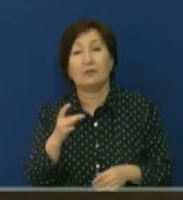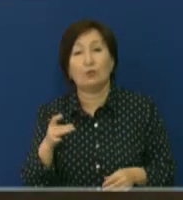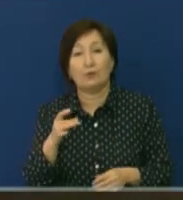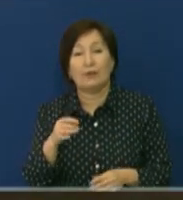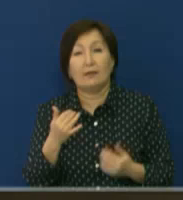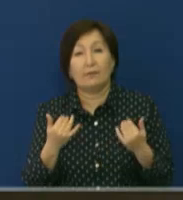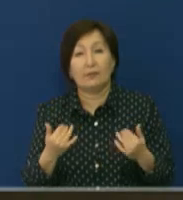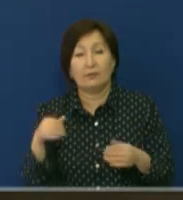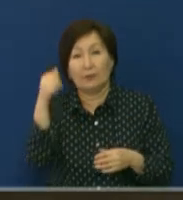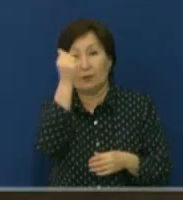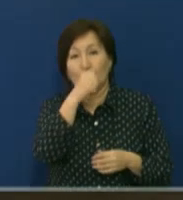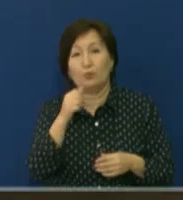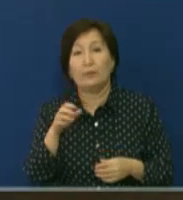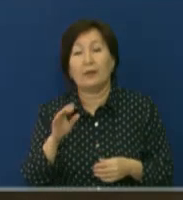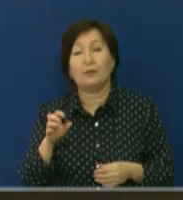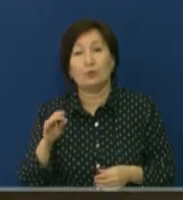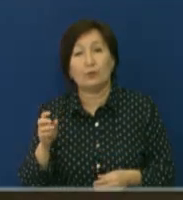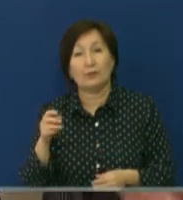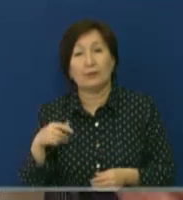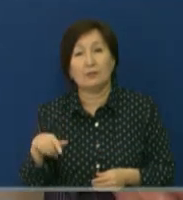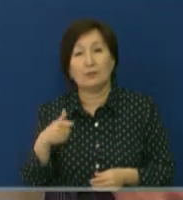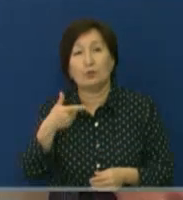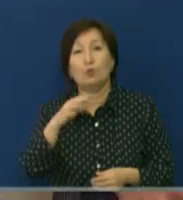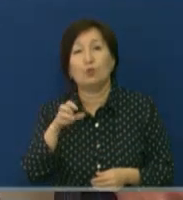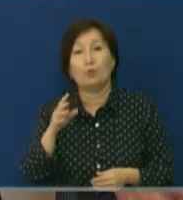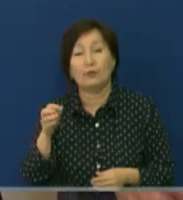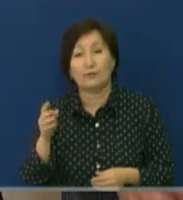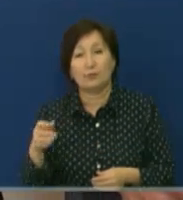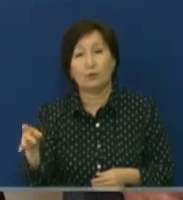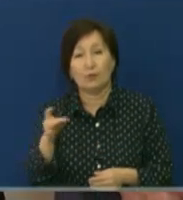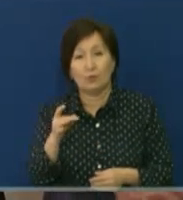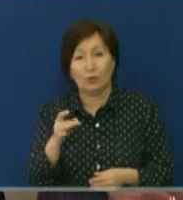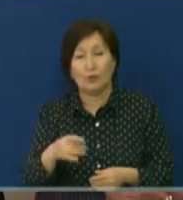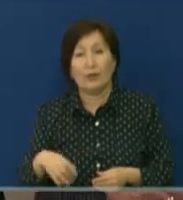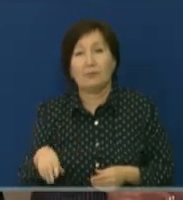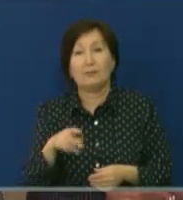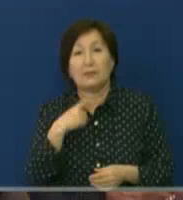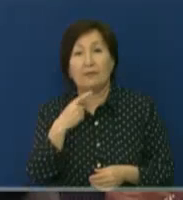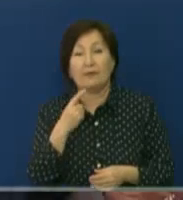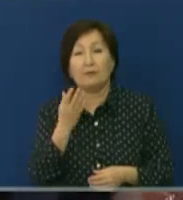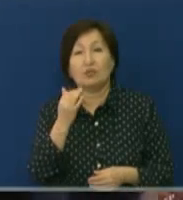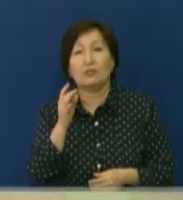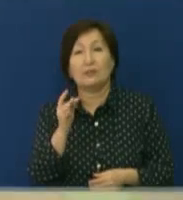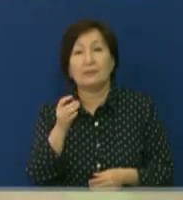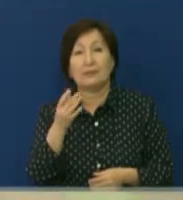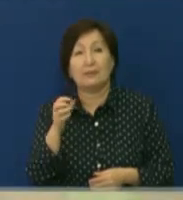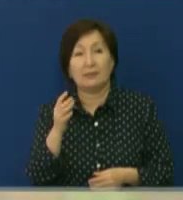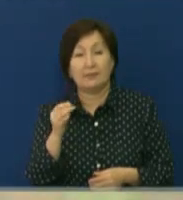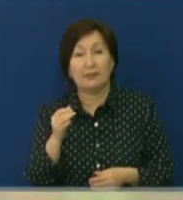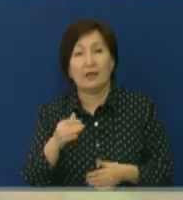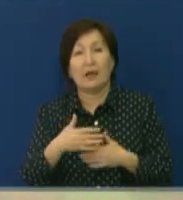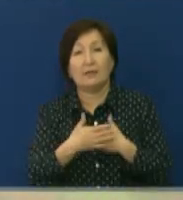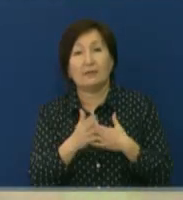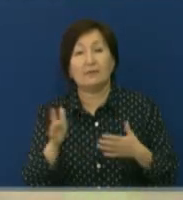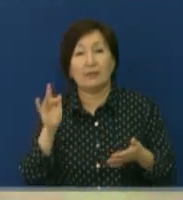карагай скому алтайскому и глубоков скому районом по словам доктора филологических наук шынар световой этот центр открывает